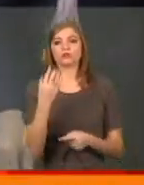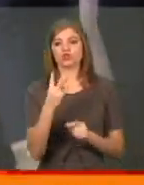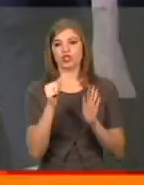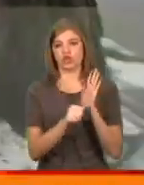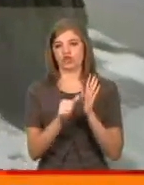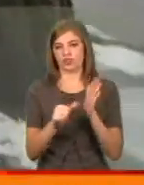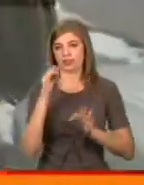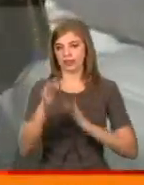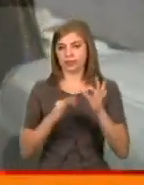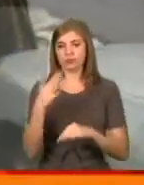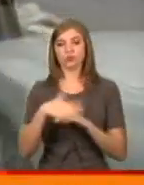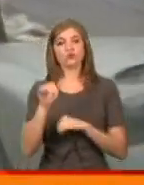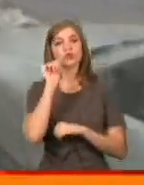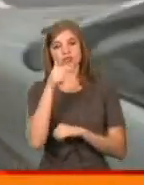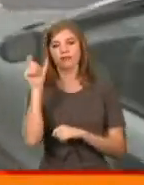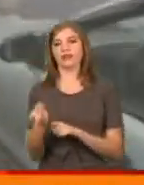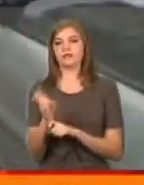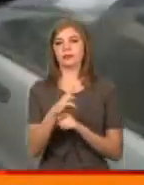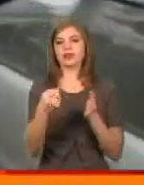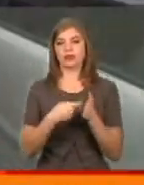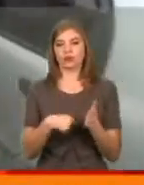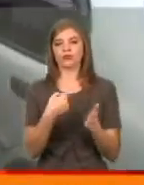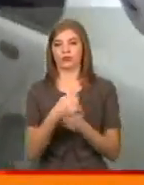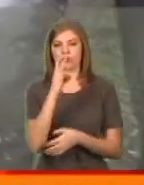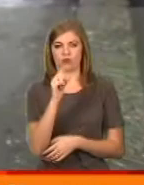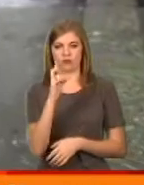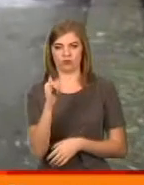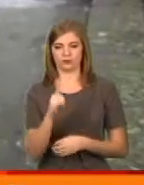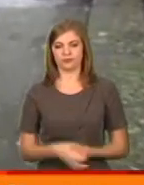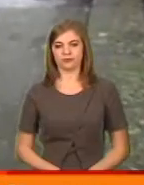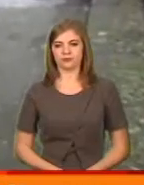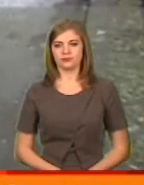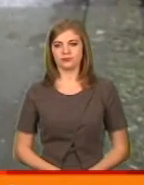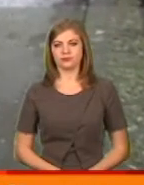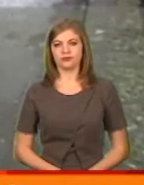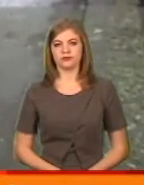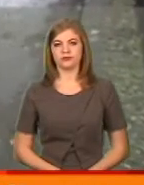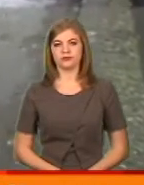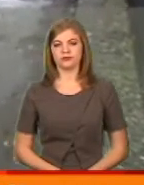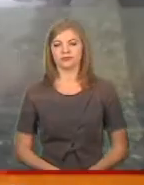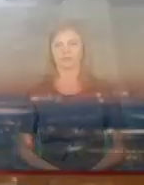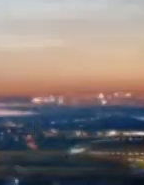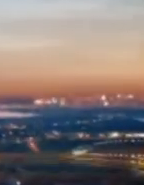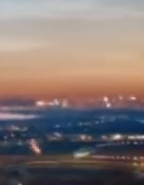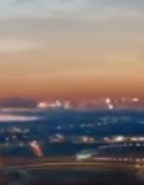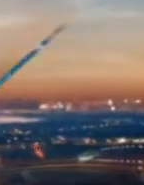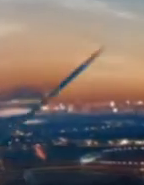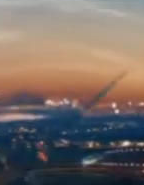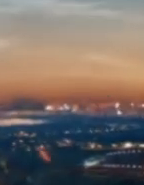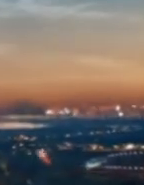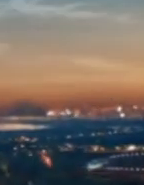на 60 діб. Уже завтра він прийде на допит до НАБУ. Сергій Яременко, Олександр Данилов, програма «Вікна», СТБ.